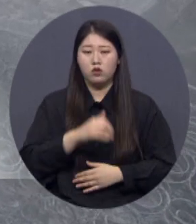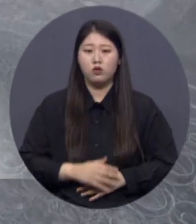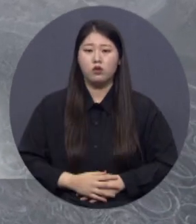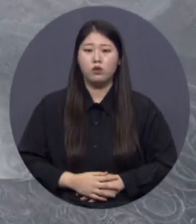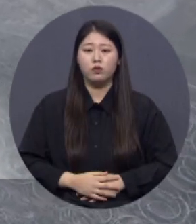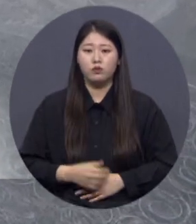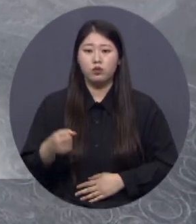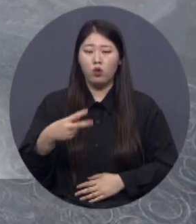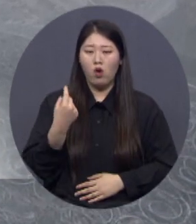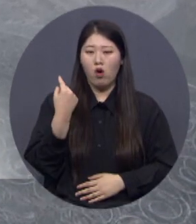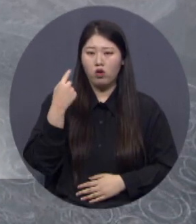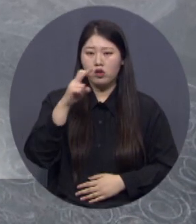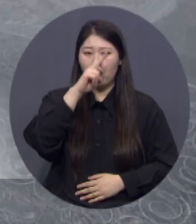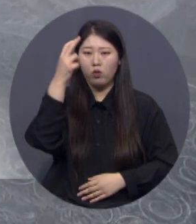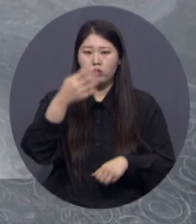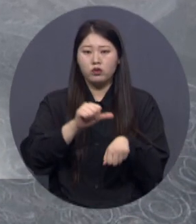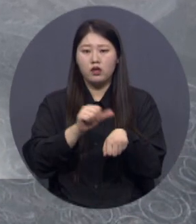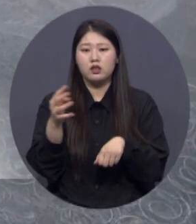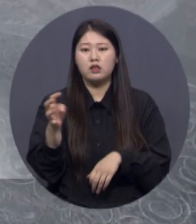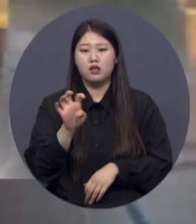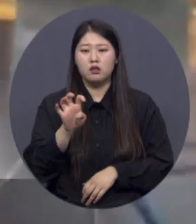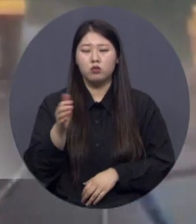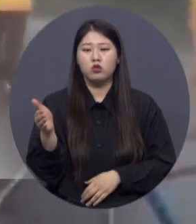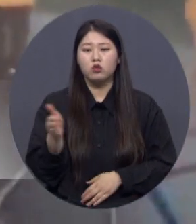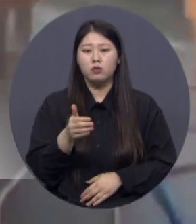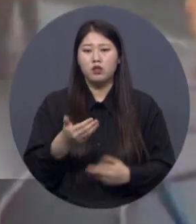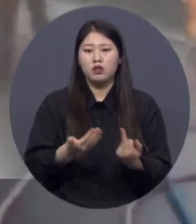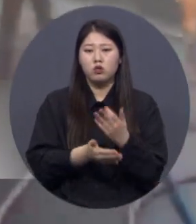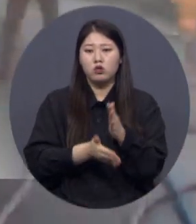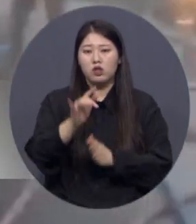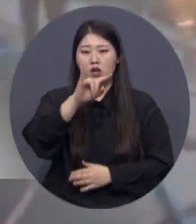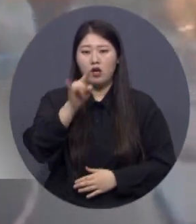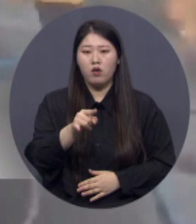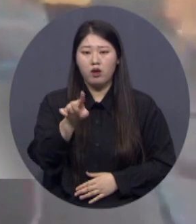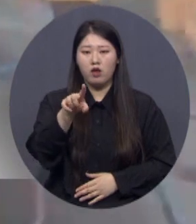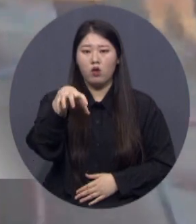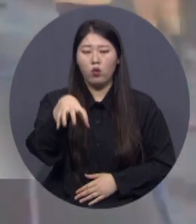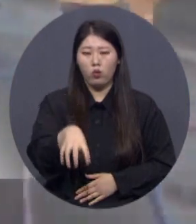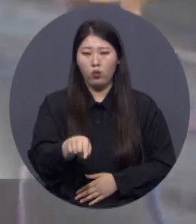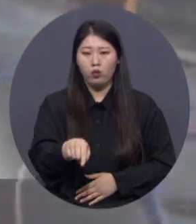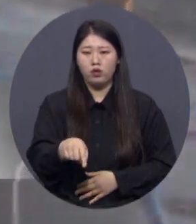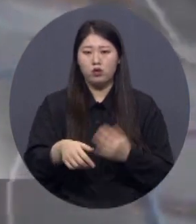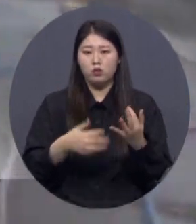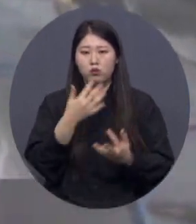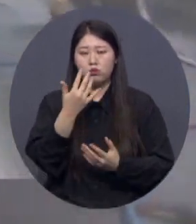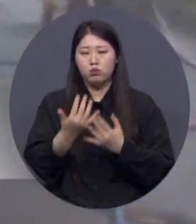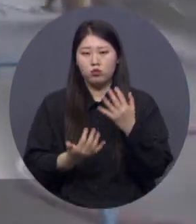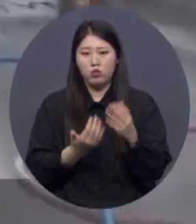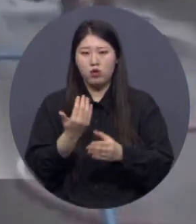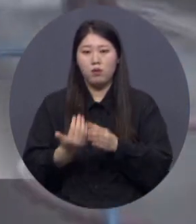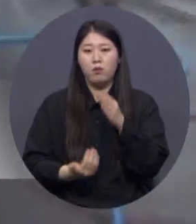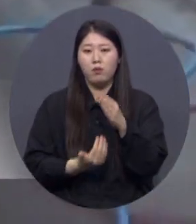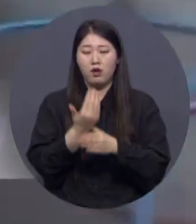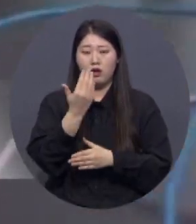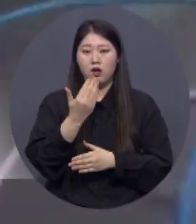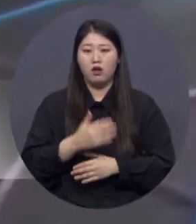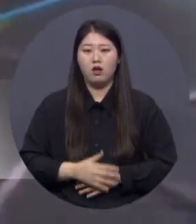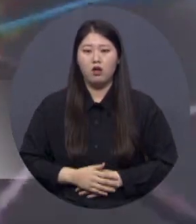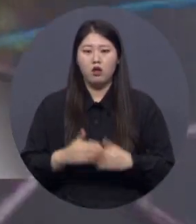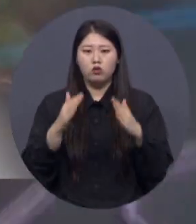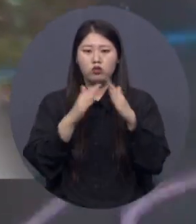또 어제 오후 5시 40분쯤에는 제주시 애월읍에 한 빈 농가주택에서 원인을 알 수 없는 불이나